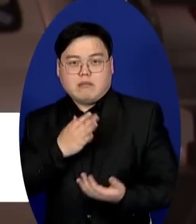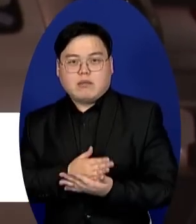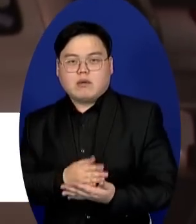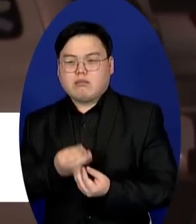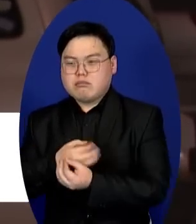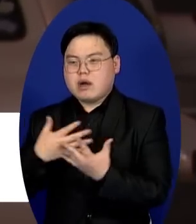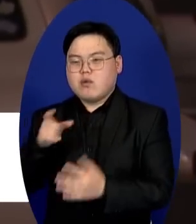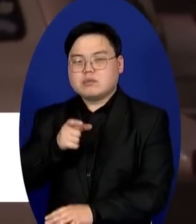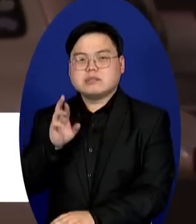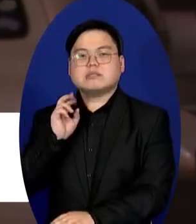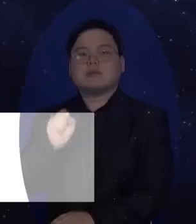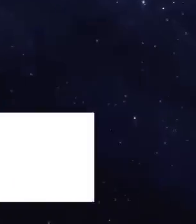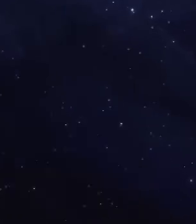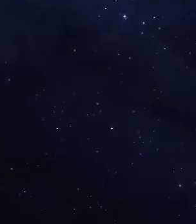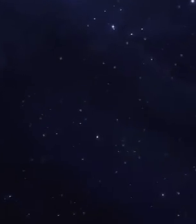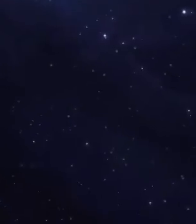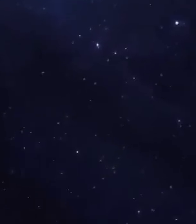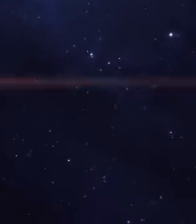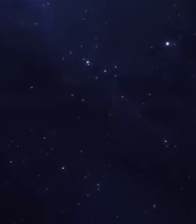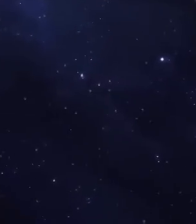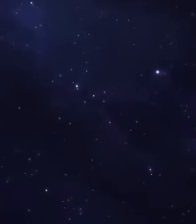олон байцагчээр яах вэ?